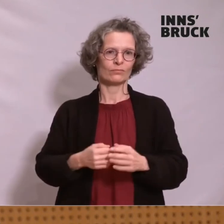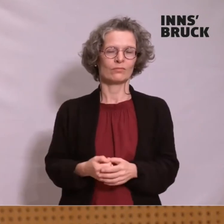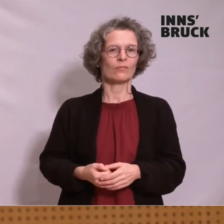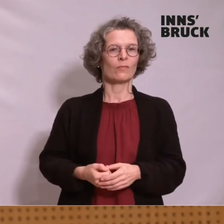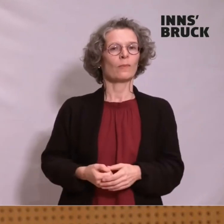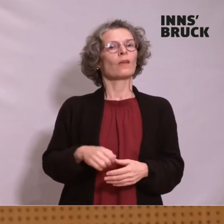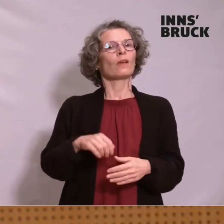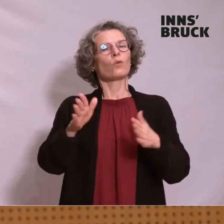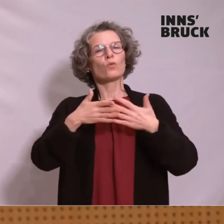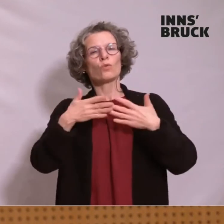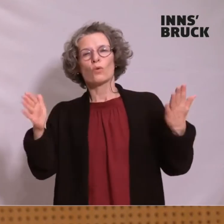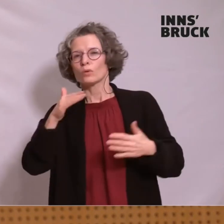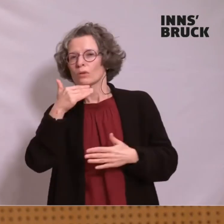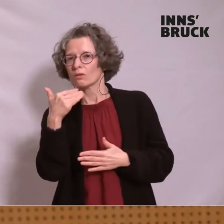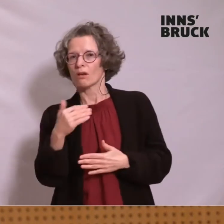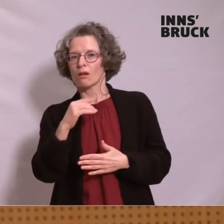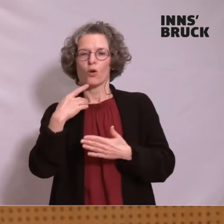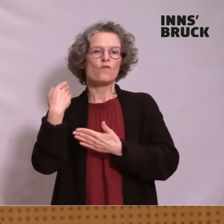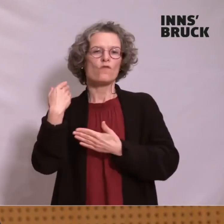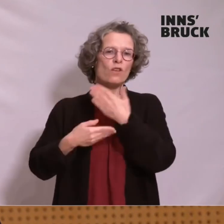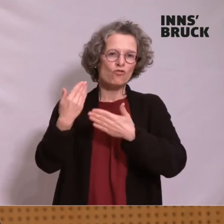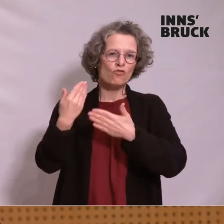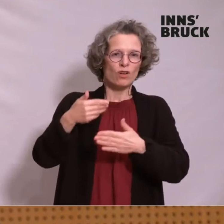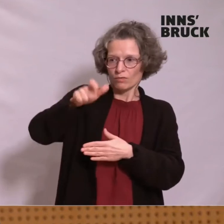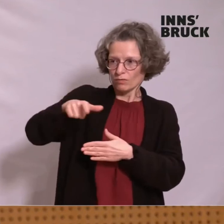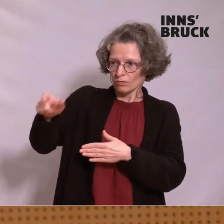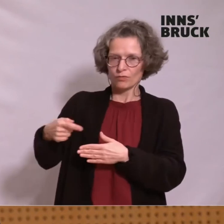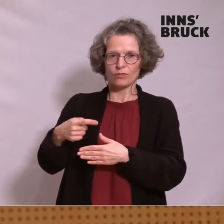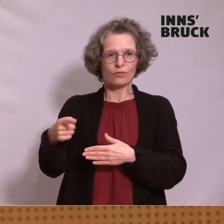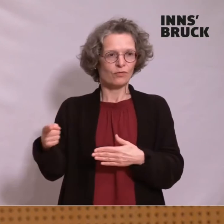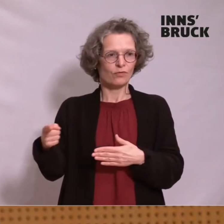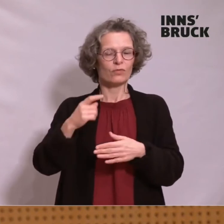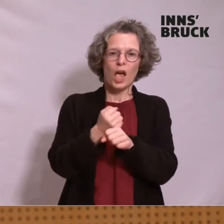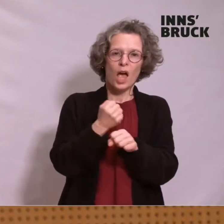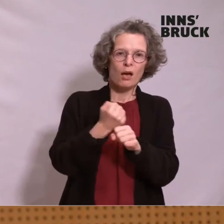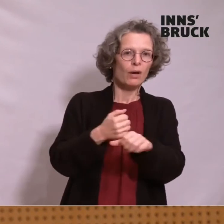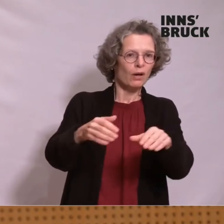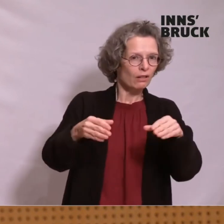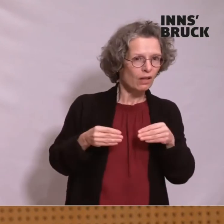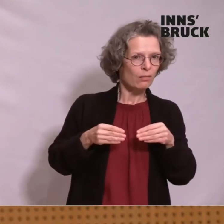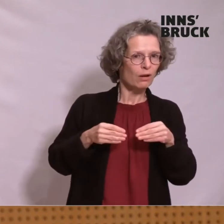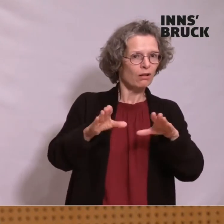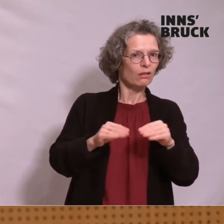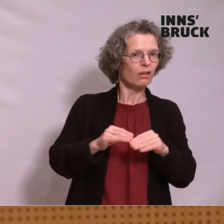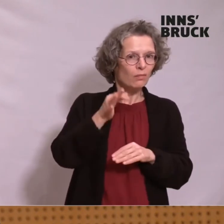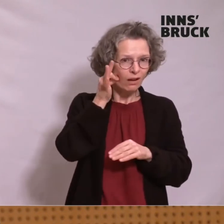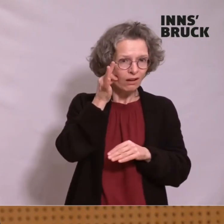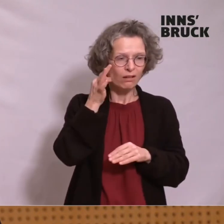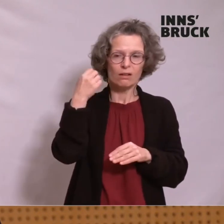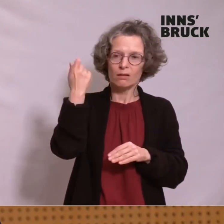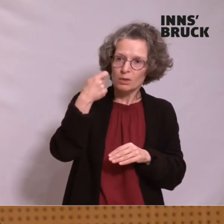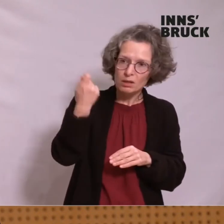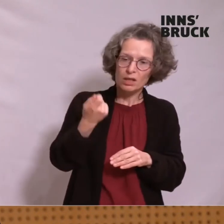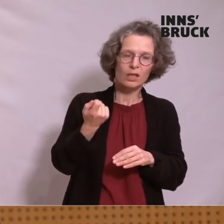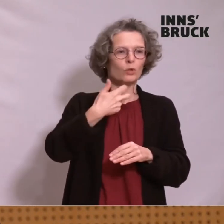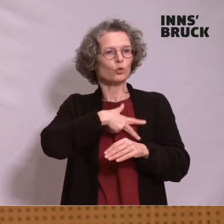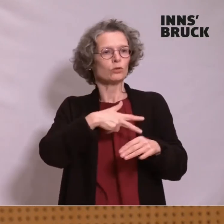großes Dankeschön an dieser Stelle an unsere Wirtschaftstreibenden, an unsere Arbeitnehmerinnen und Arbeitnehmern in den Betrieben, in den